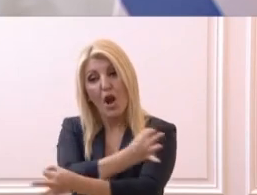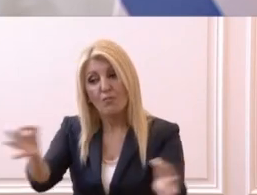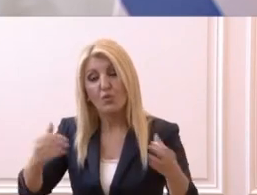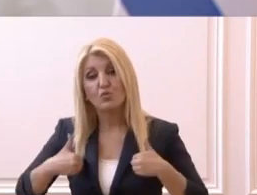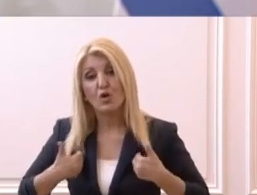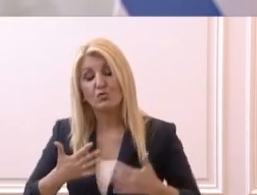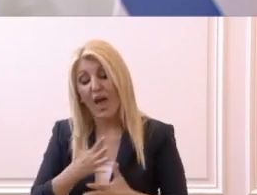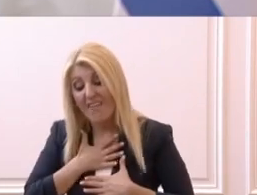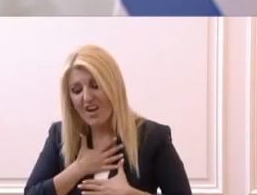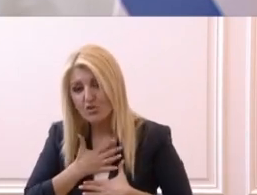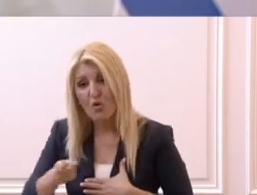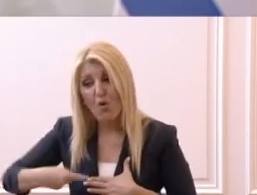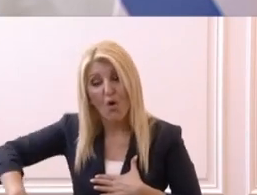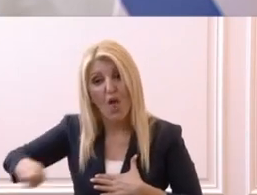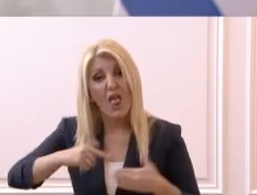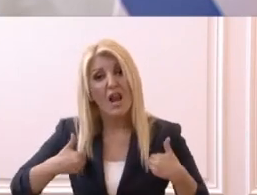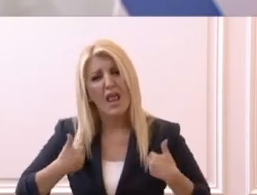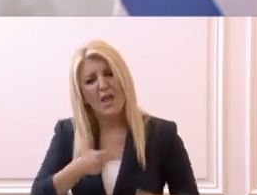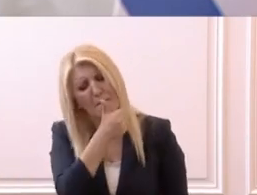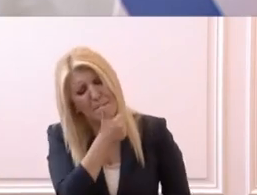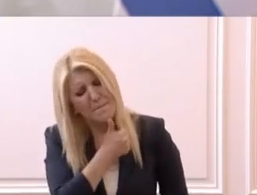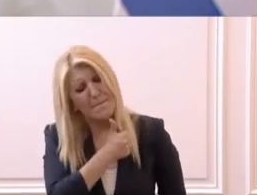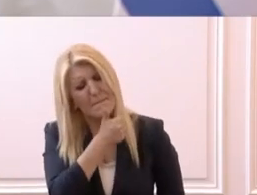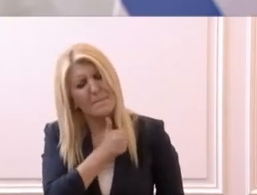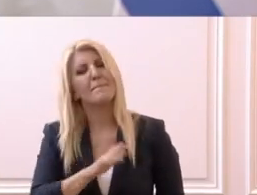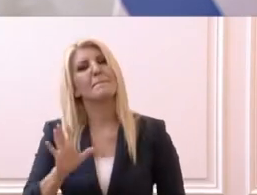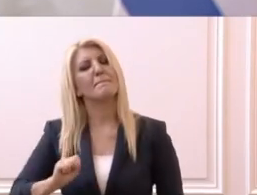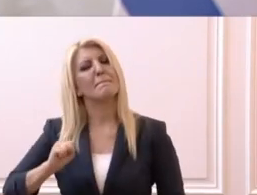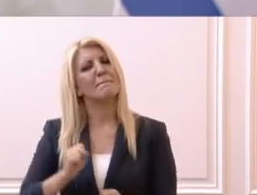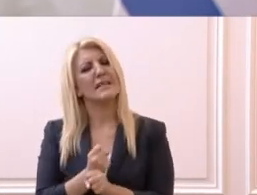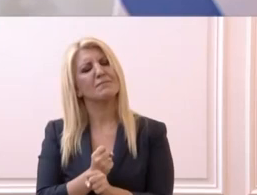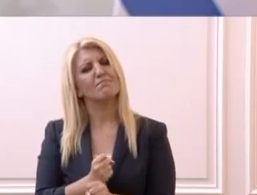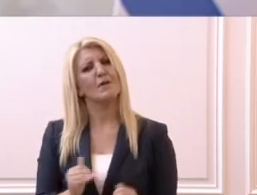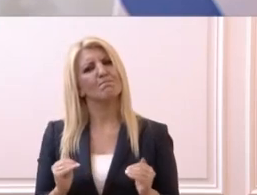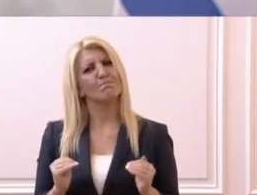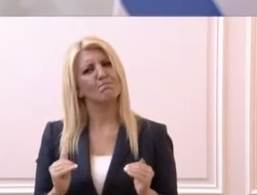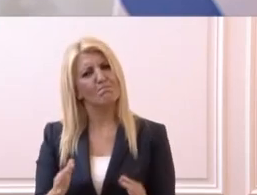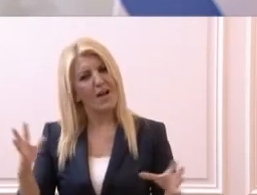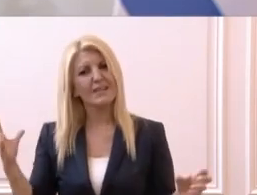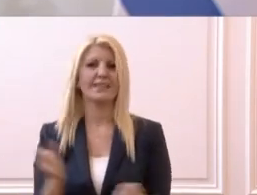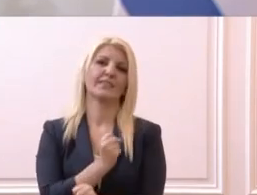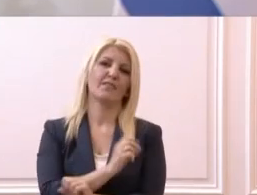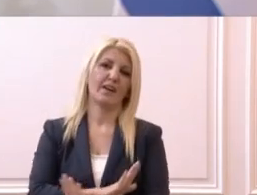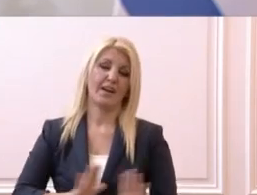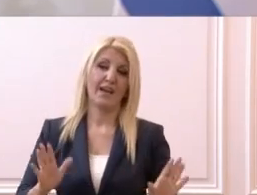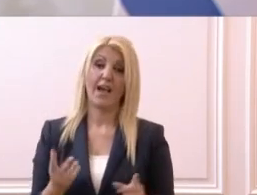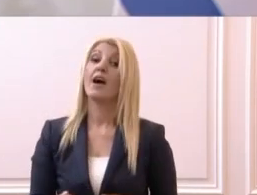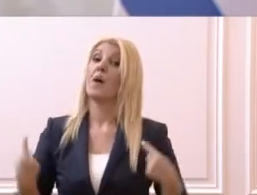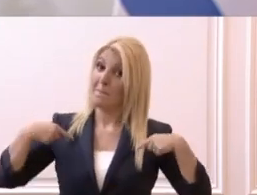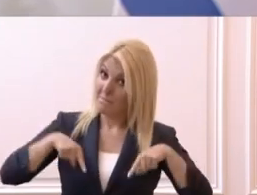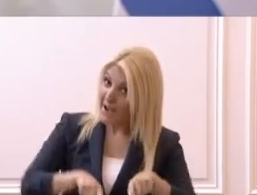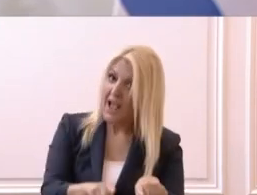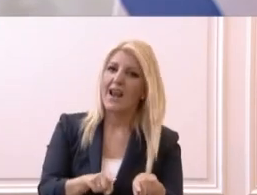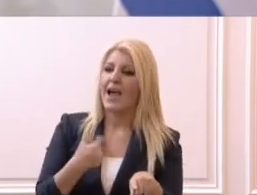για την υπομονή τους και την επιμονή τους. Ταυτόχρονα όμως αποτελεί και ένα κίνητρο για να